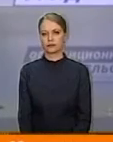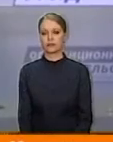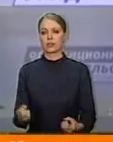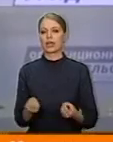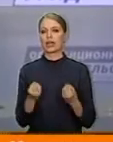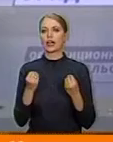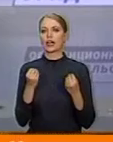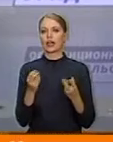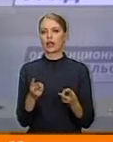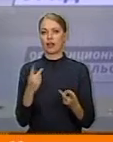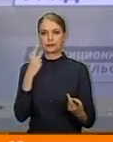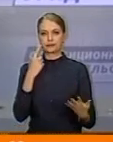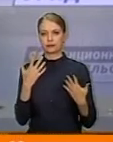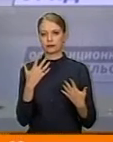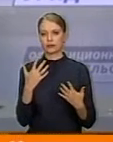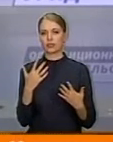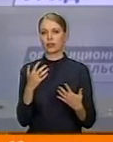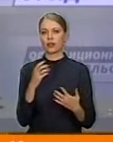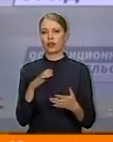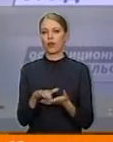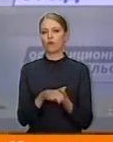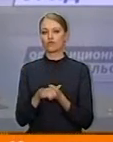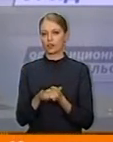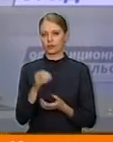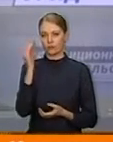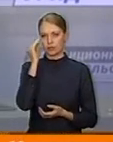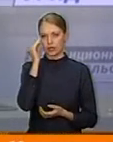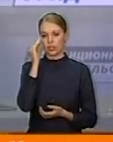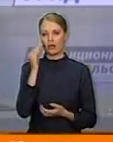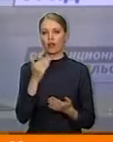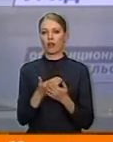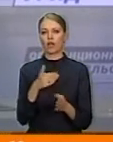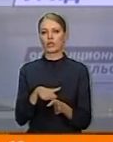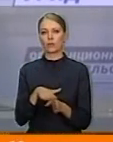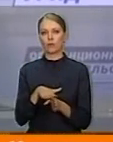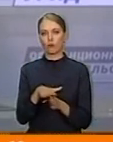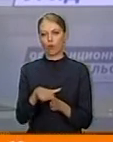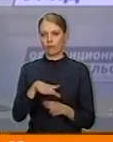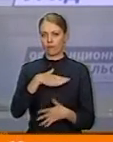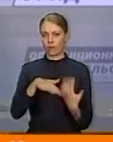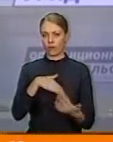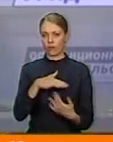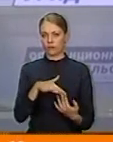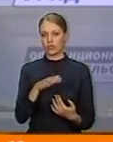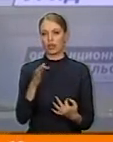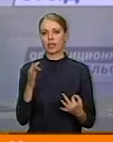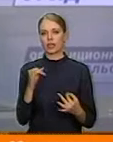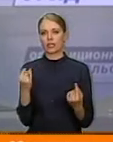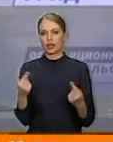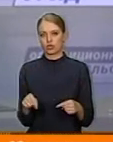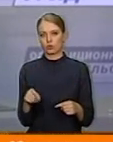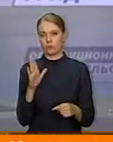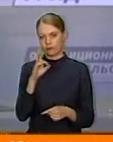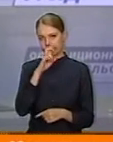Как имитируется, отвлекается общественное мнение от полного коллапса и катастрофы